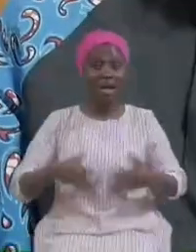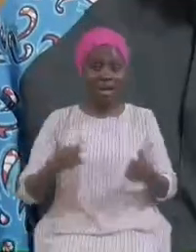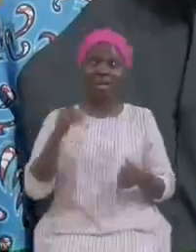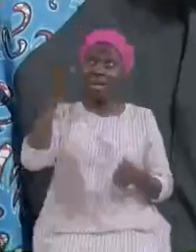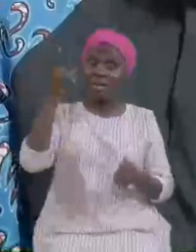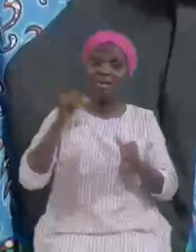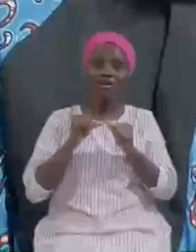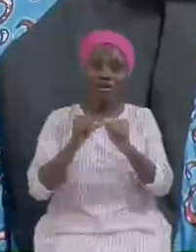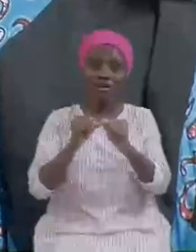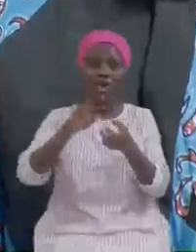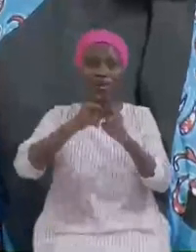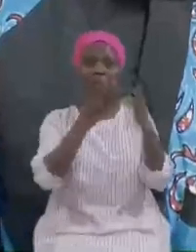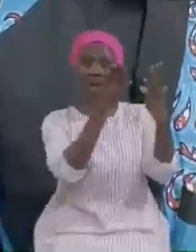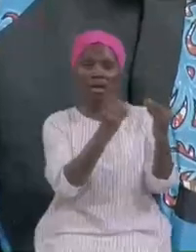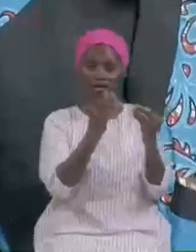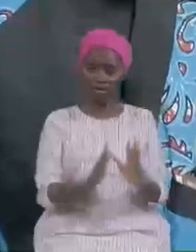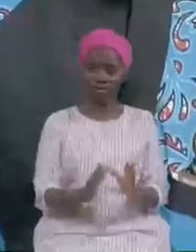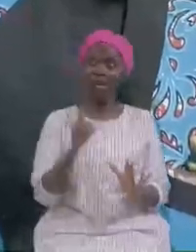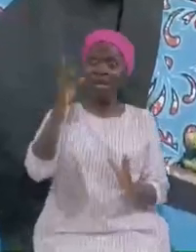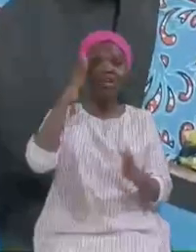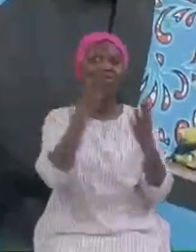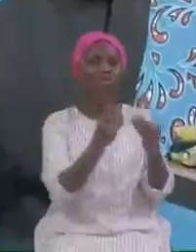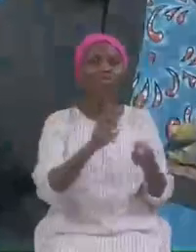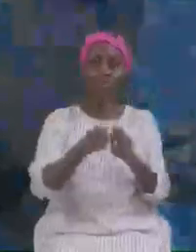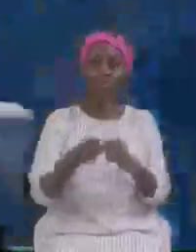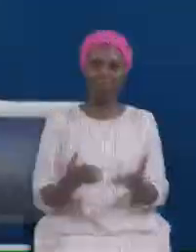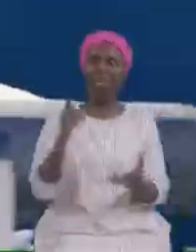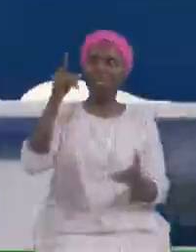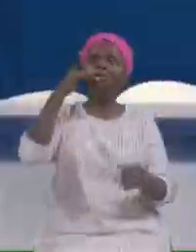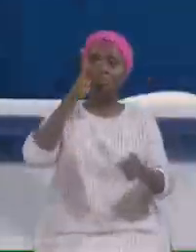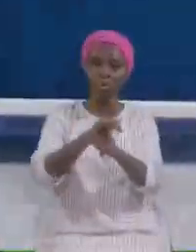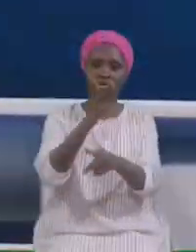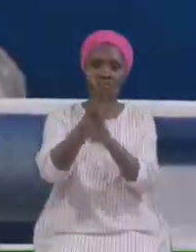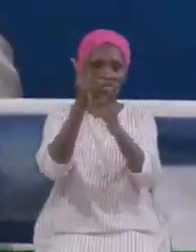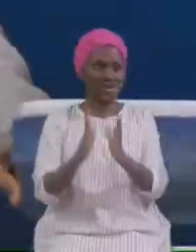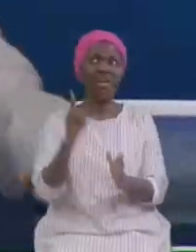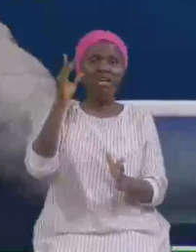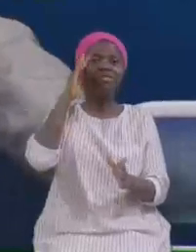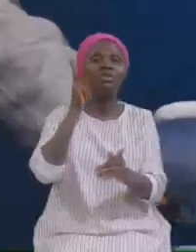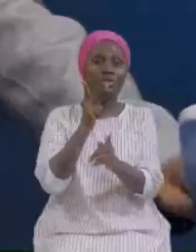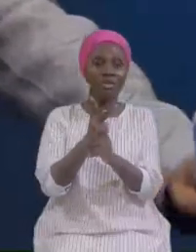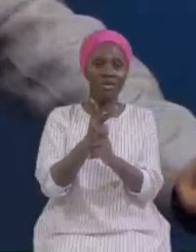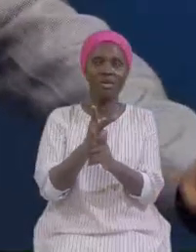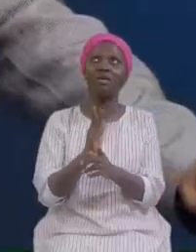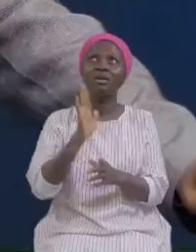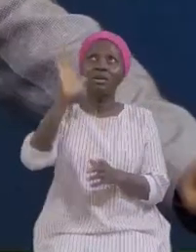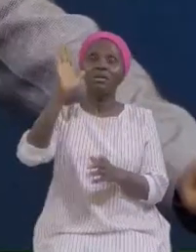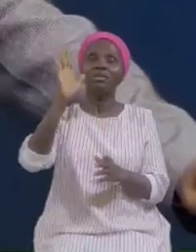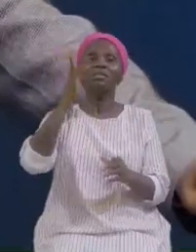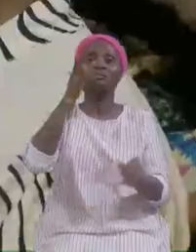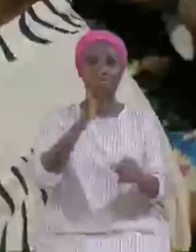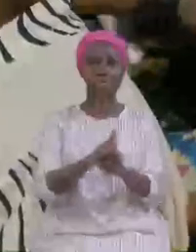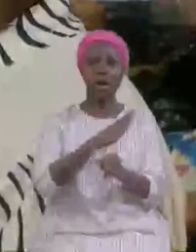qui règle les problèmes. Il va régler tes problèmes. Il est toujours celui qui garde ses promesses. Il va te